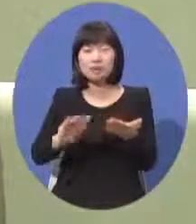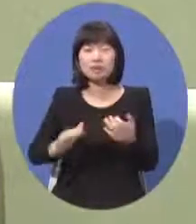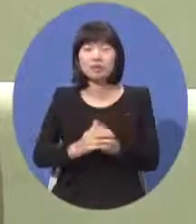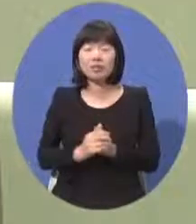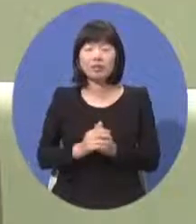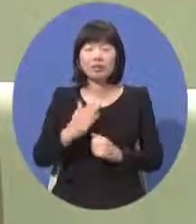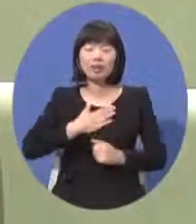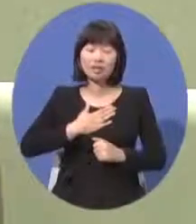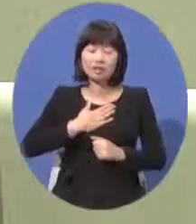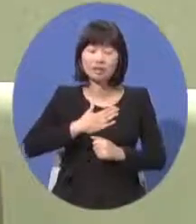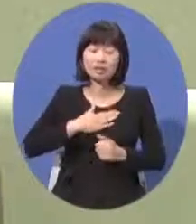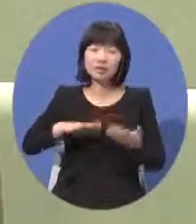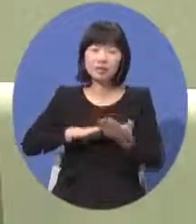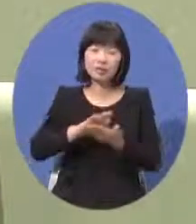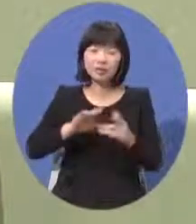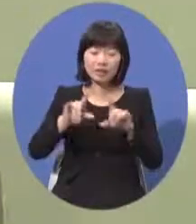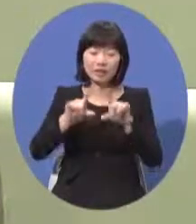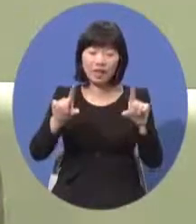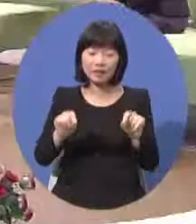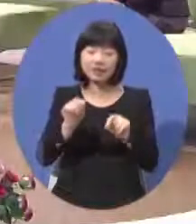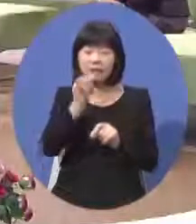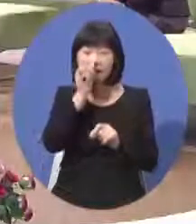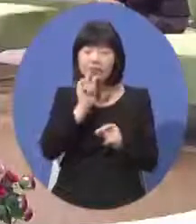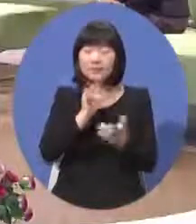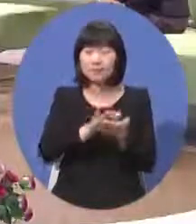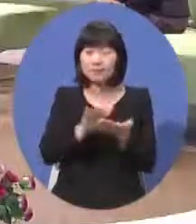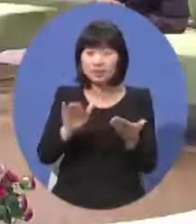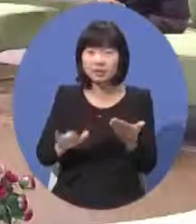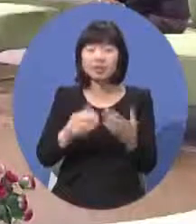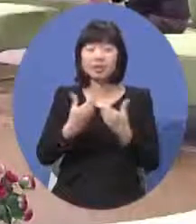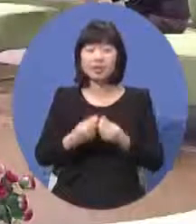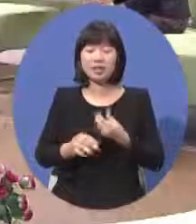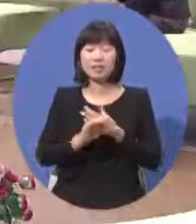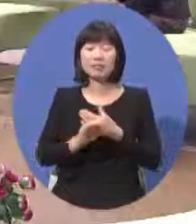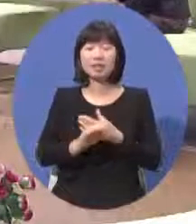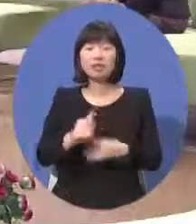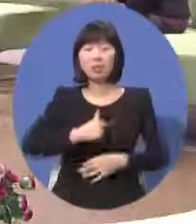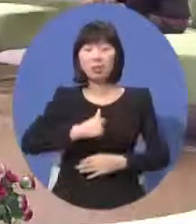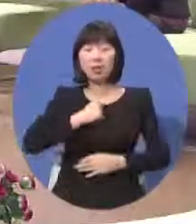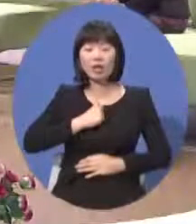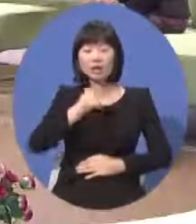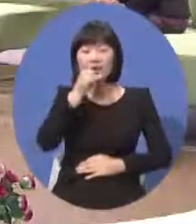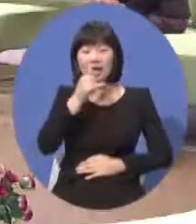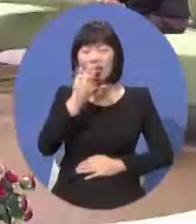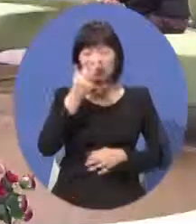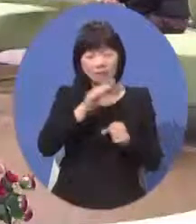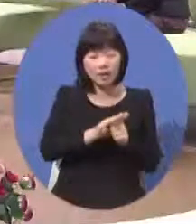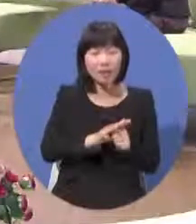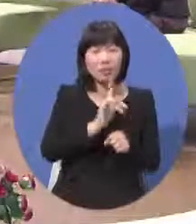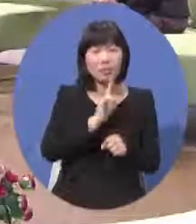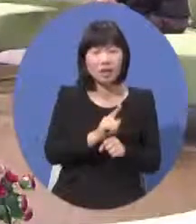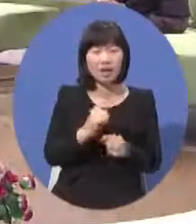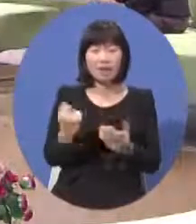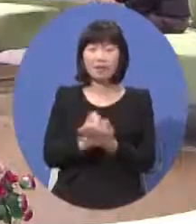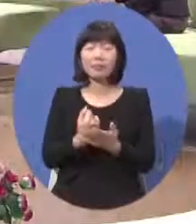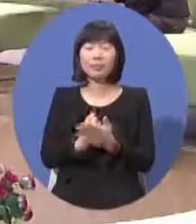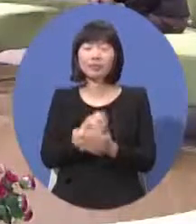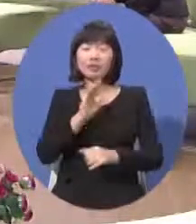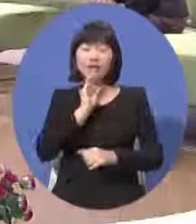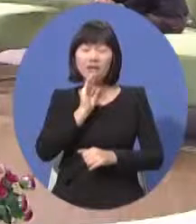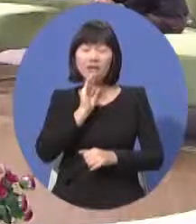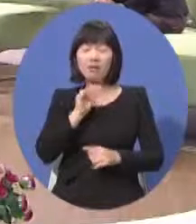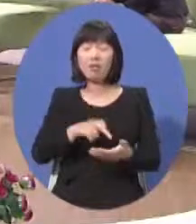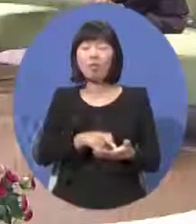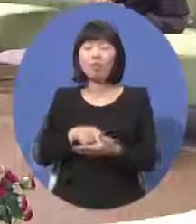이제 감정 놀이 카드 같은 게 있거든요. 그래서 예를 들면 뭐 화가 난다, 억울하다, 뭐 안타깝다, 뭐